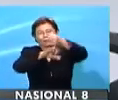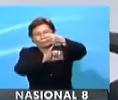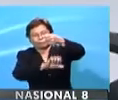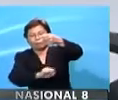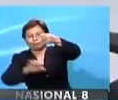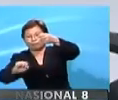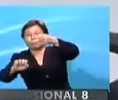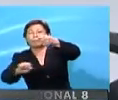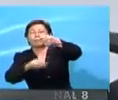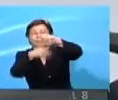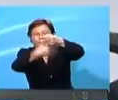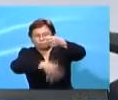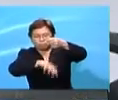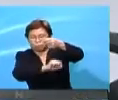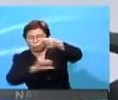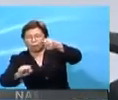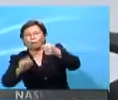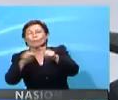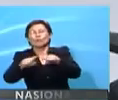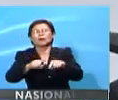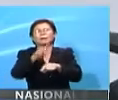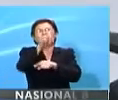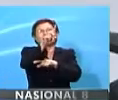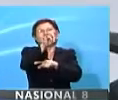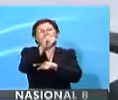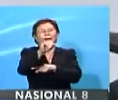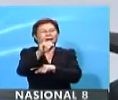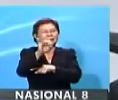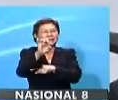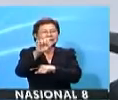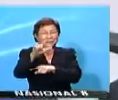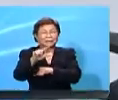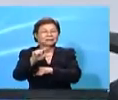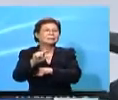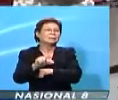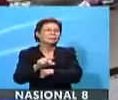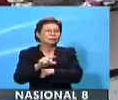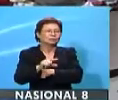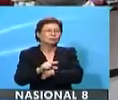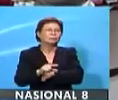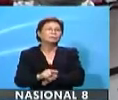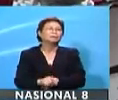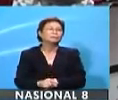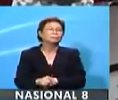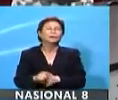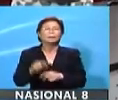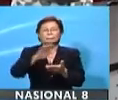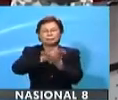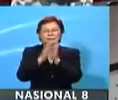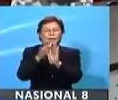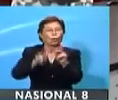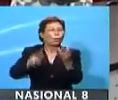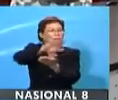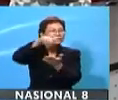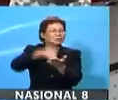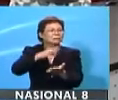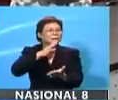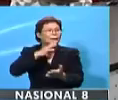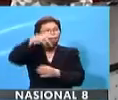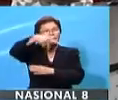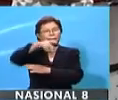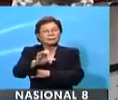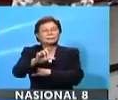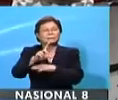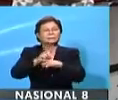DIG yang berperanan sebagai perantara semata-mata. Budiman menyatakannya dalam sidang media di